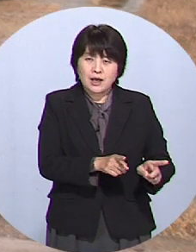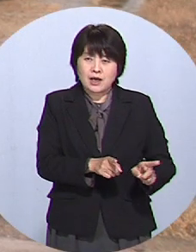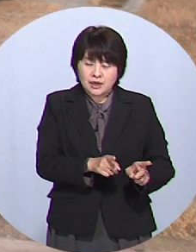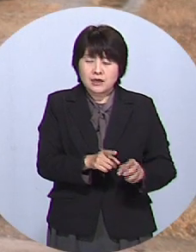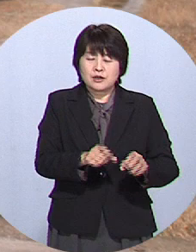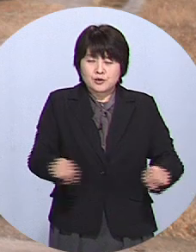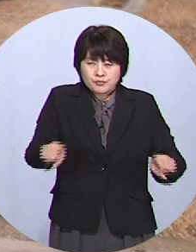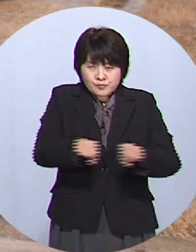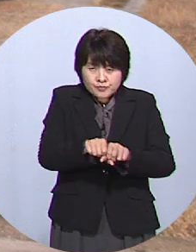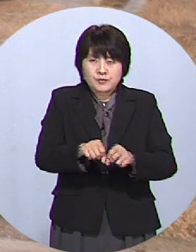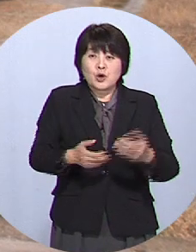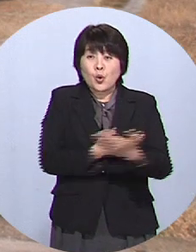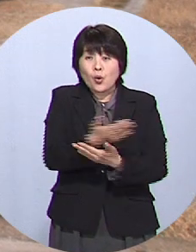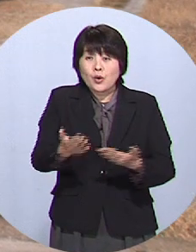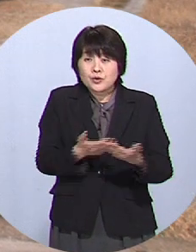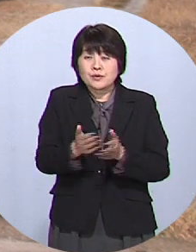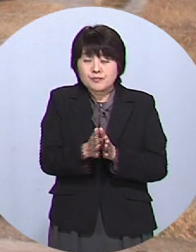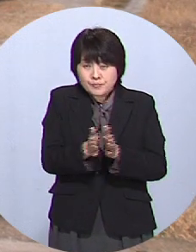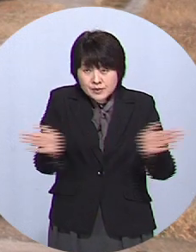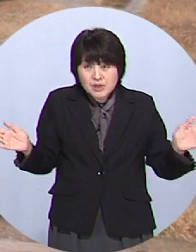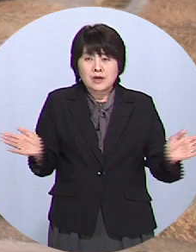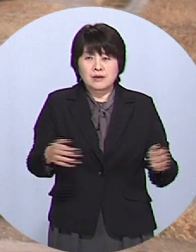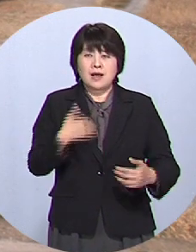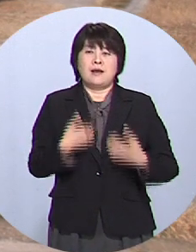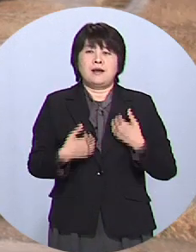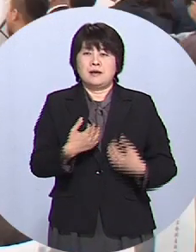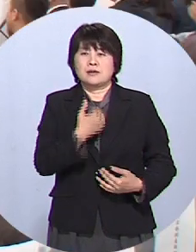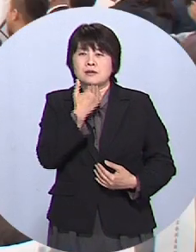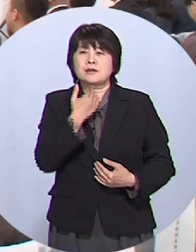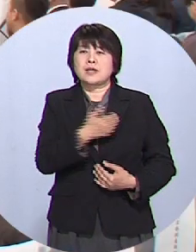さらなる交流拡大が期待されます。